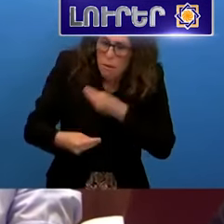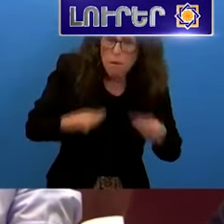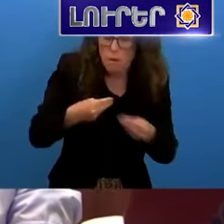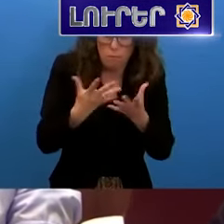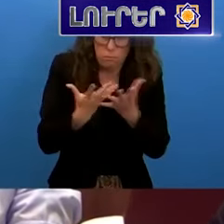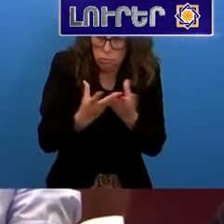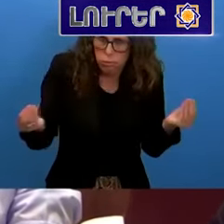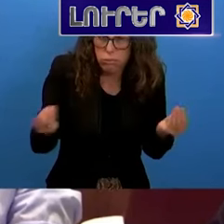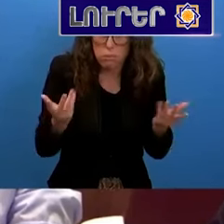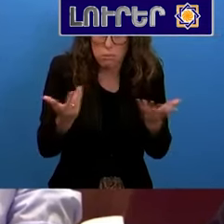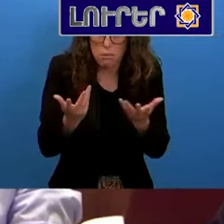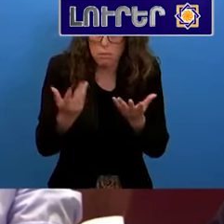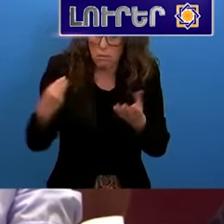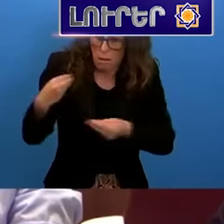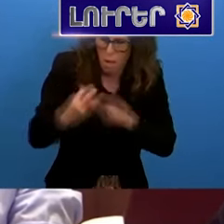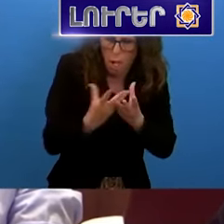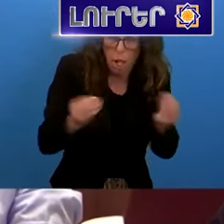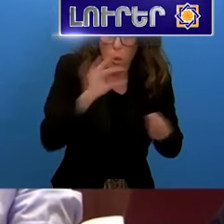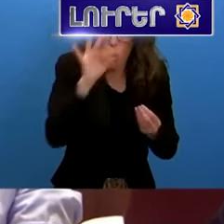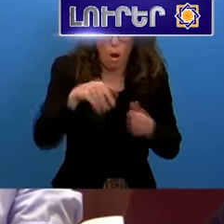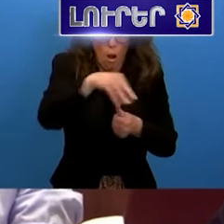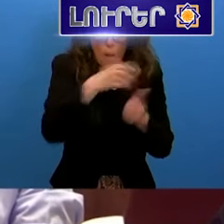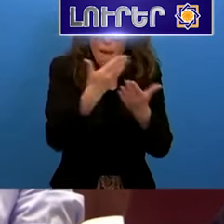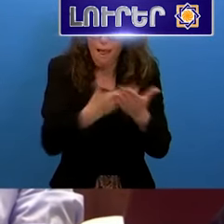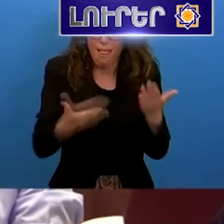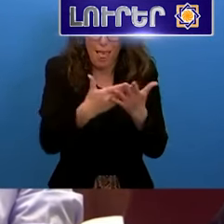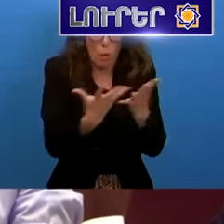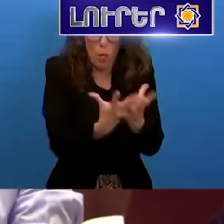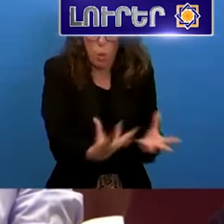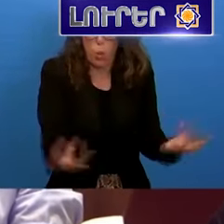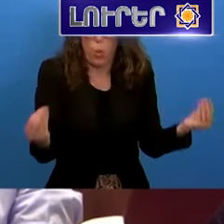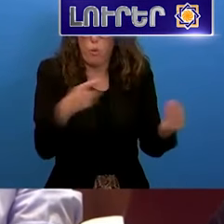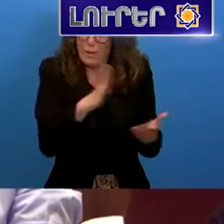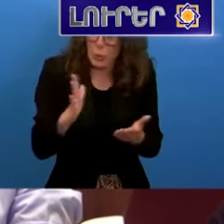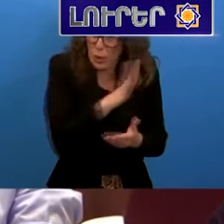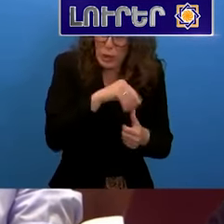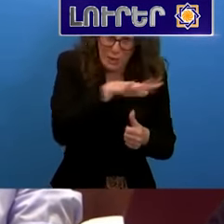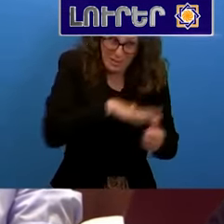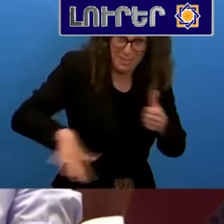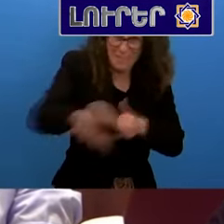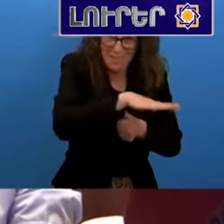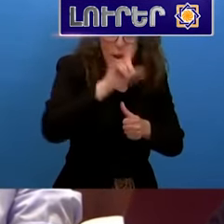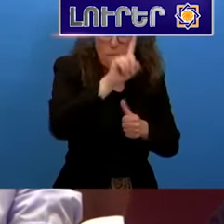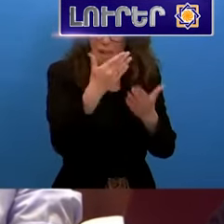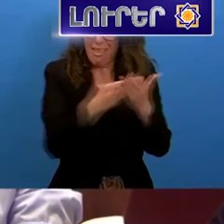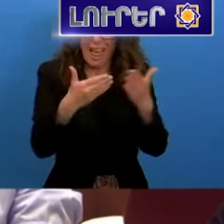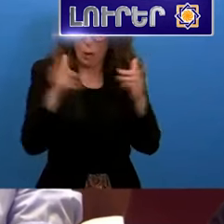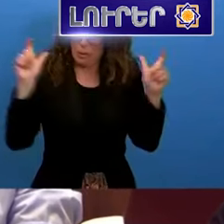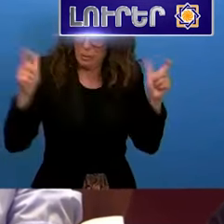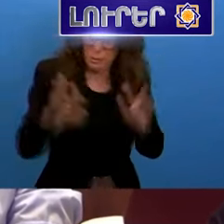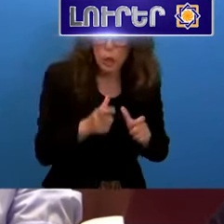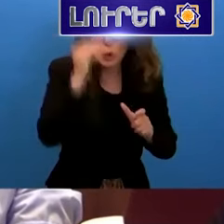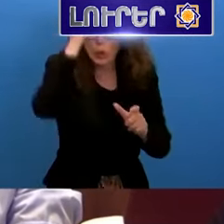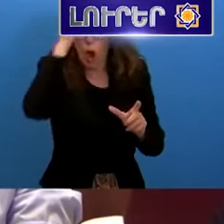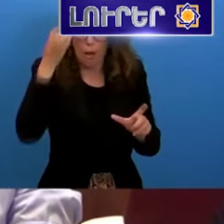ընդունված եվրոպակա խորորդանի պանածրը, որը գնշրե, որ ծաղասպանությային ծայկվաժրողովոր թվորջ մի հադութմա մեխանիս միրավունքչուն է և չի գնան կասնինք